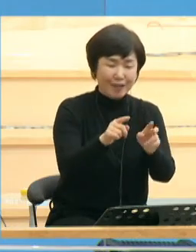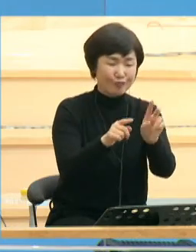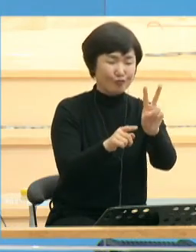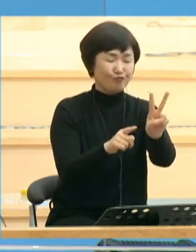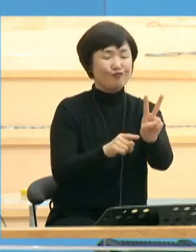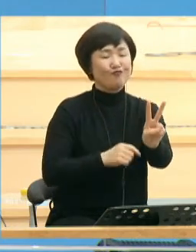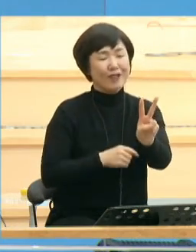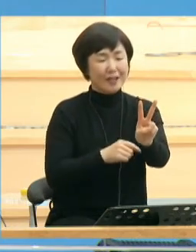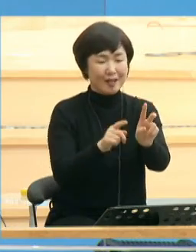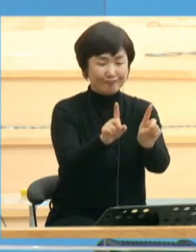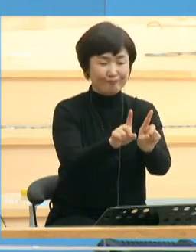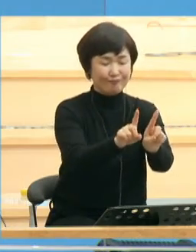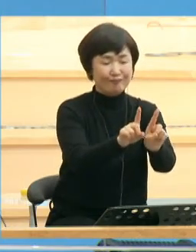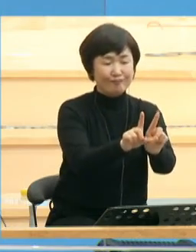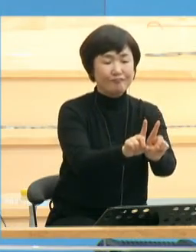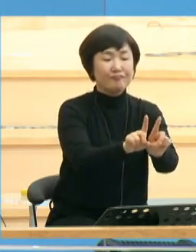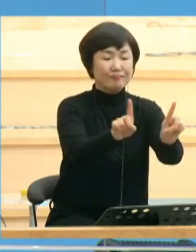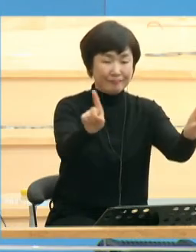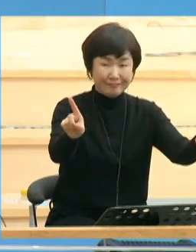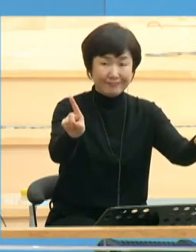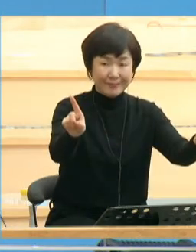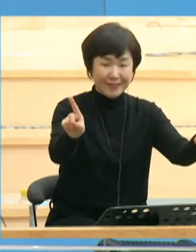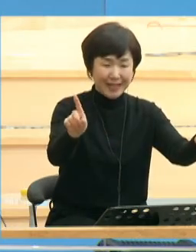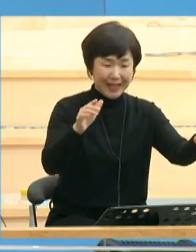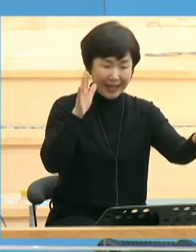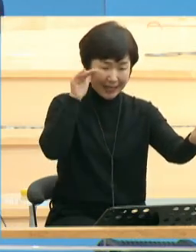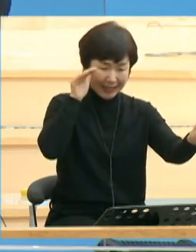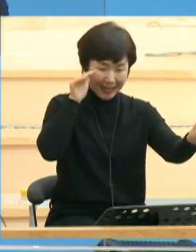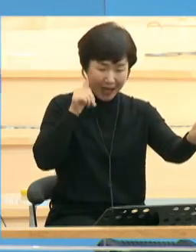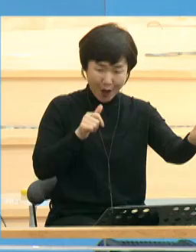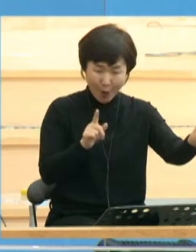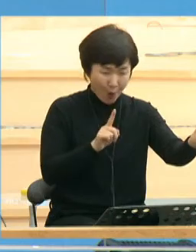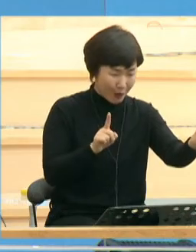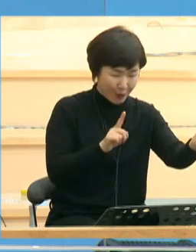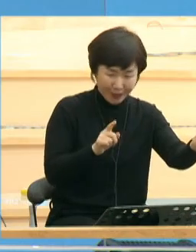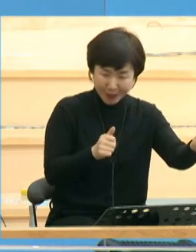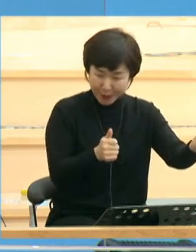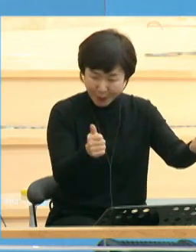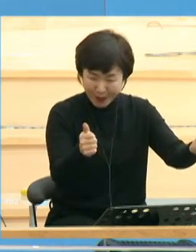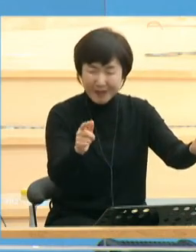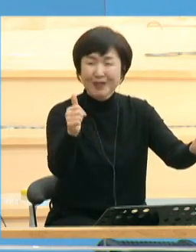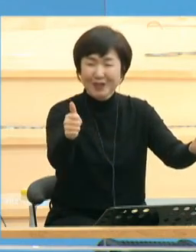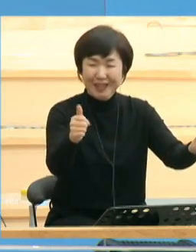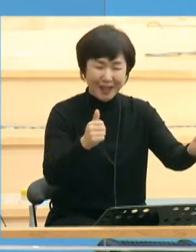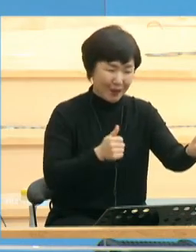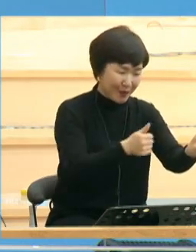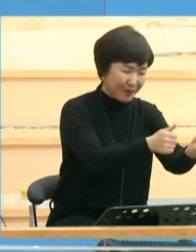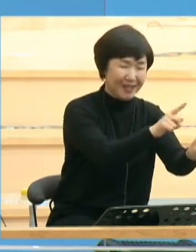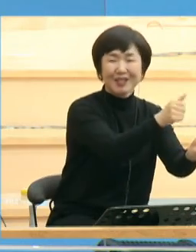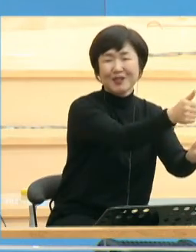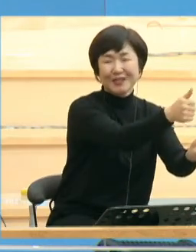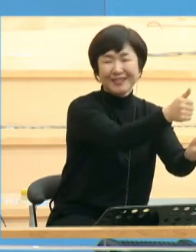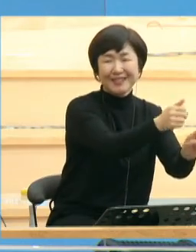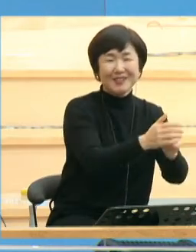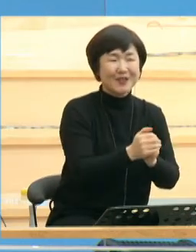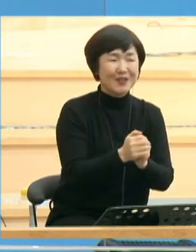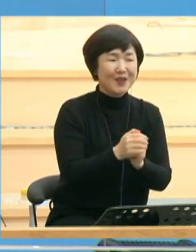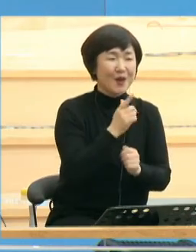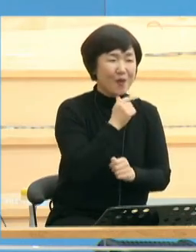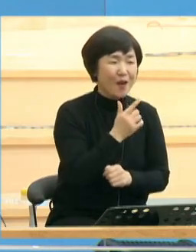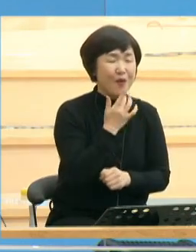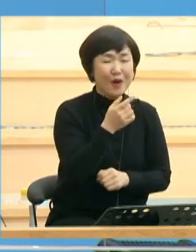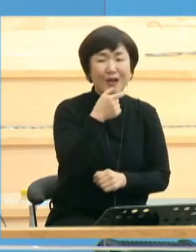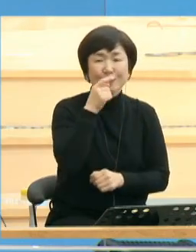때 사람이 갈라질 때 따라 가는 쪽이 개 주인이 마찬가지입니다 오렐 화 10 날 쉘 난